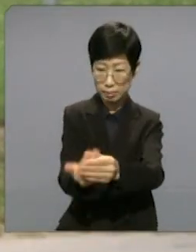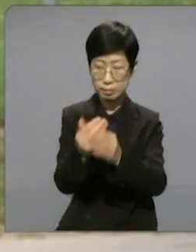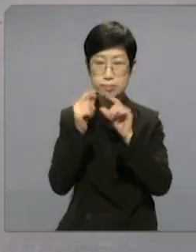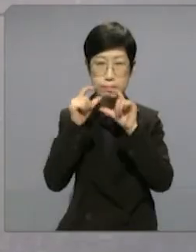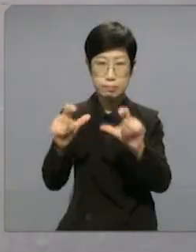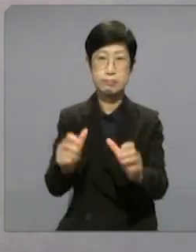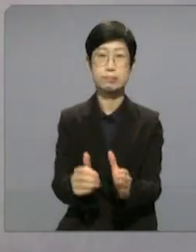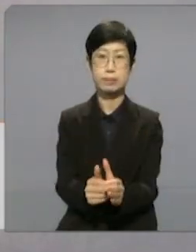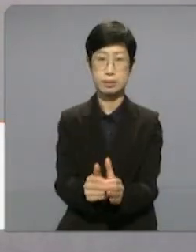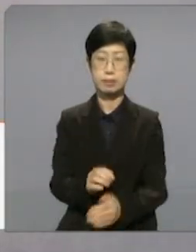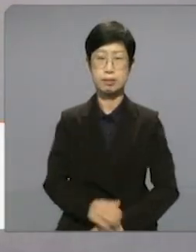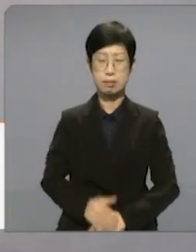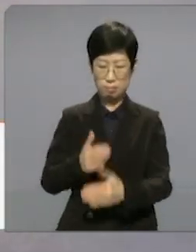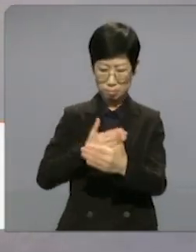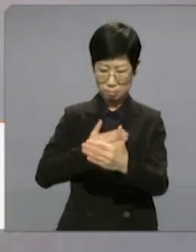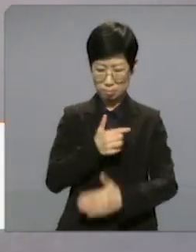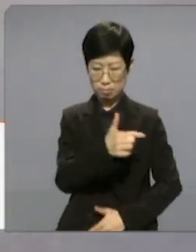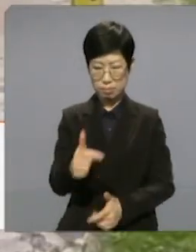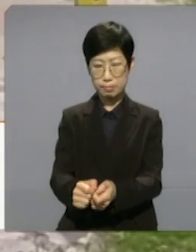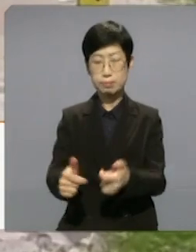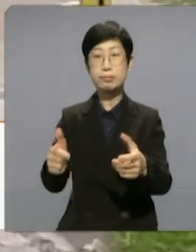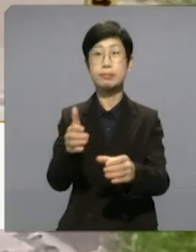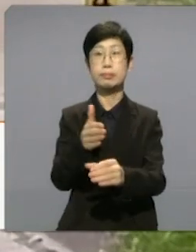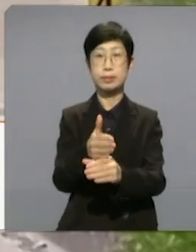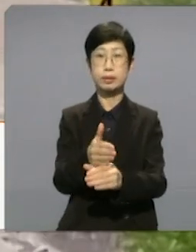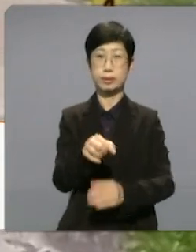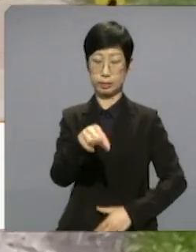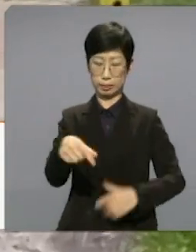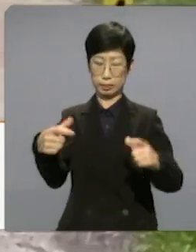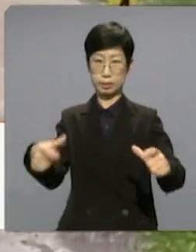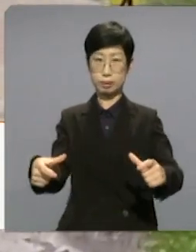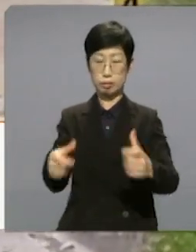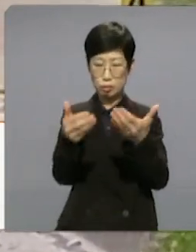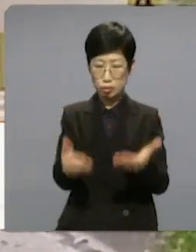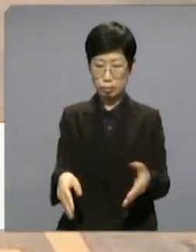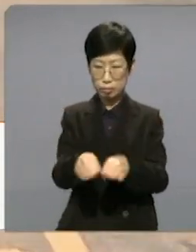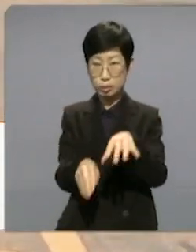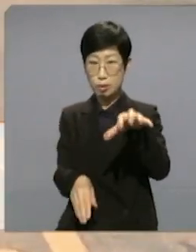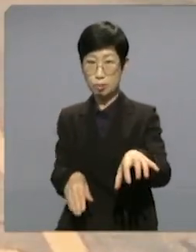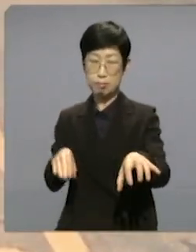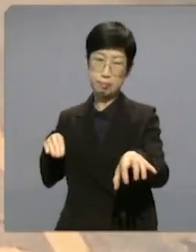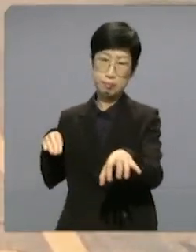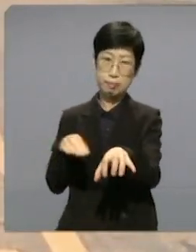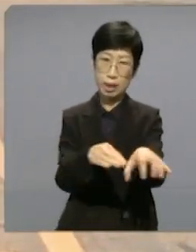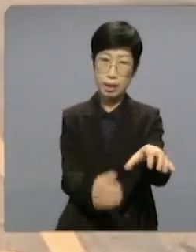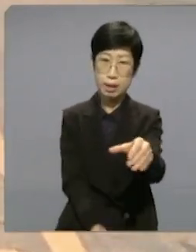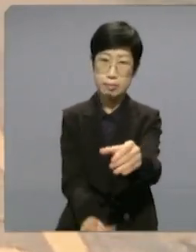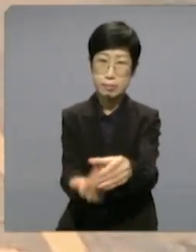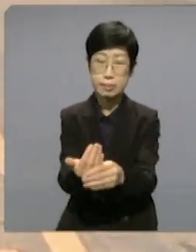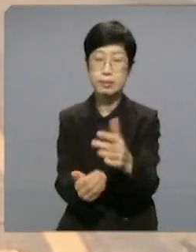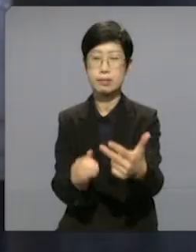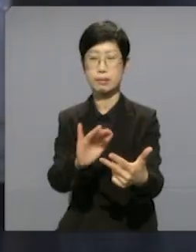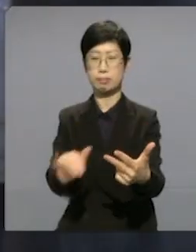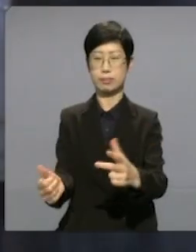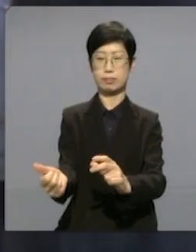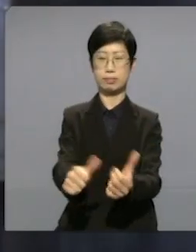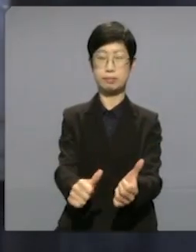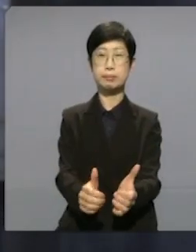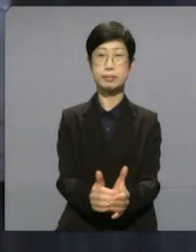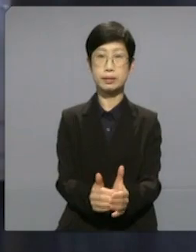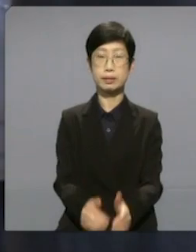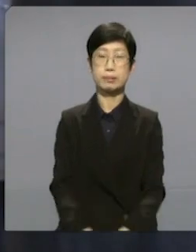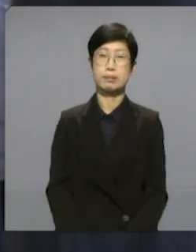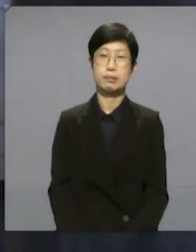선포했습니다. 긴장이 높아지는 가운데 텍사스의 이민자 쉼터 앞으로 차량이 돌진해 7명이 숨지는 사고까지